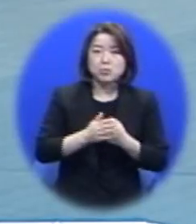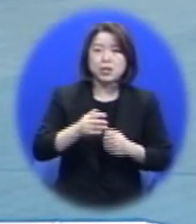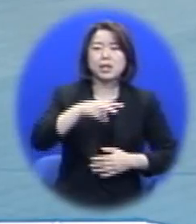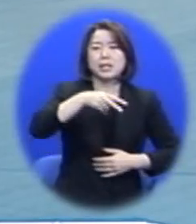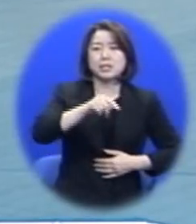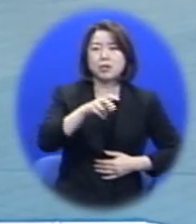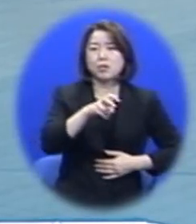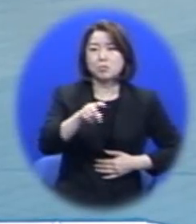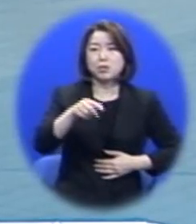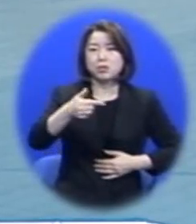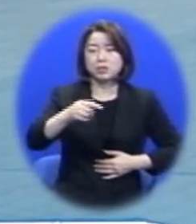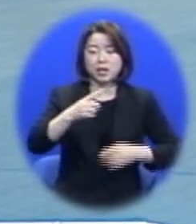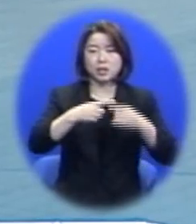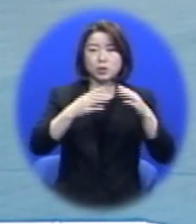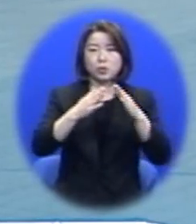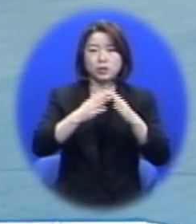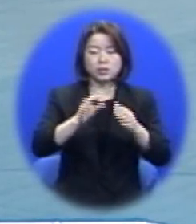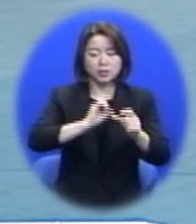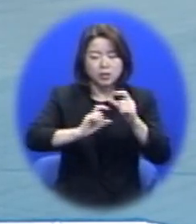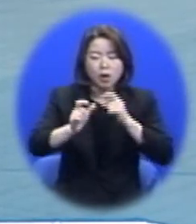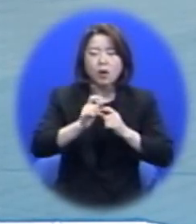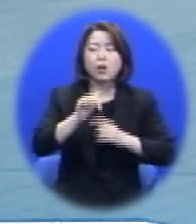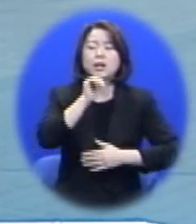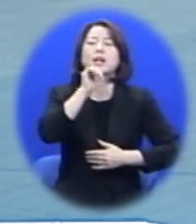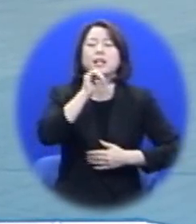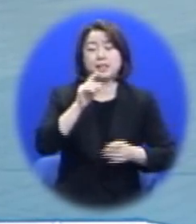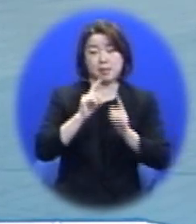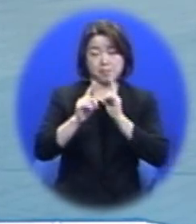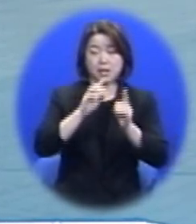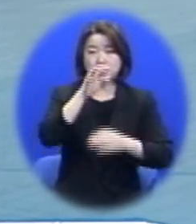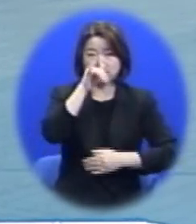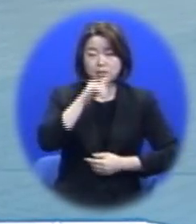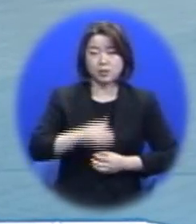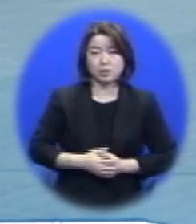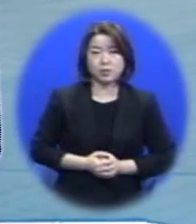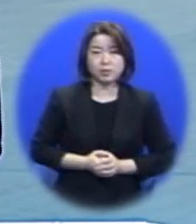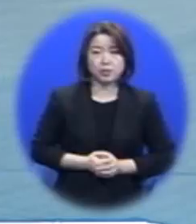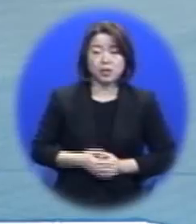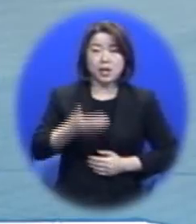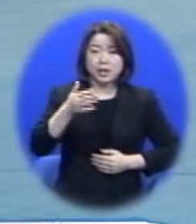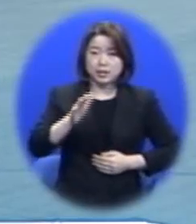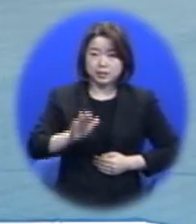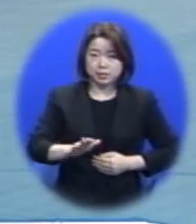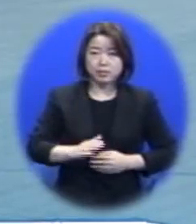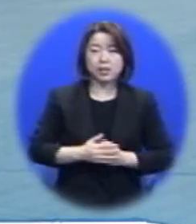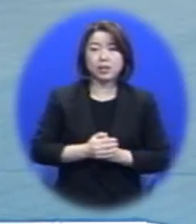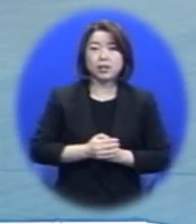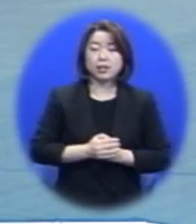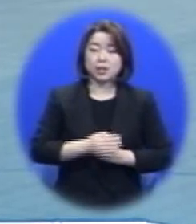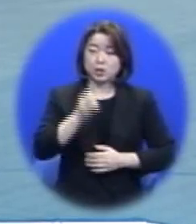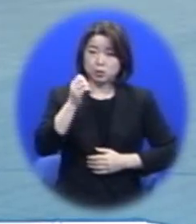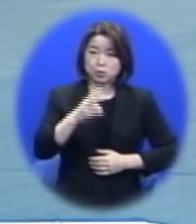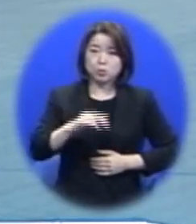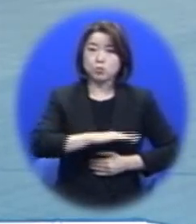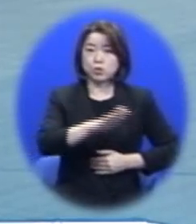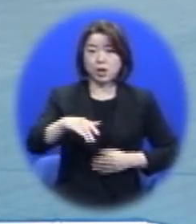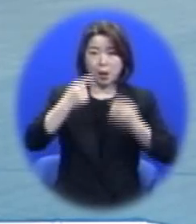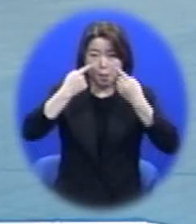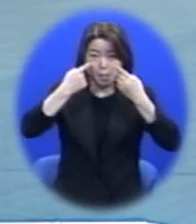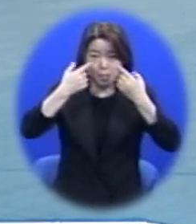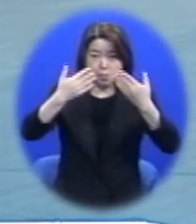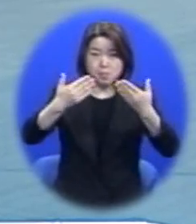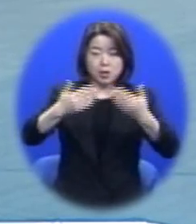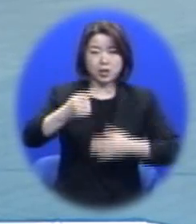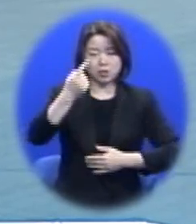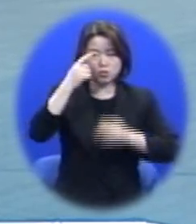가난했다고 그렇게 말씀하시는 것 같습니다. 그런데 여기서 우리가 정말 분명하게